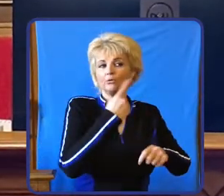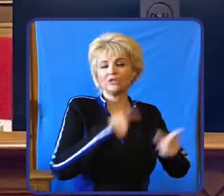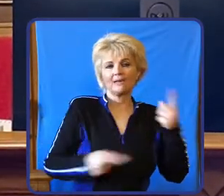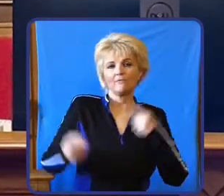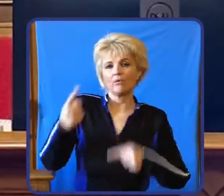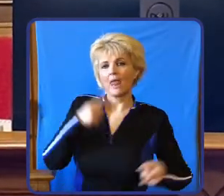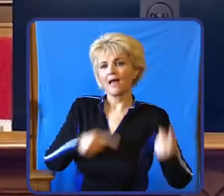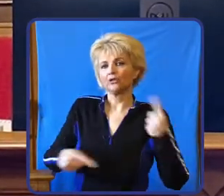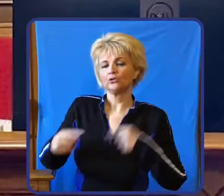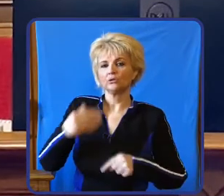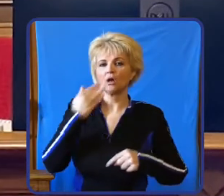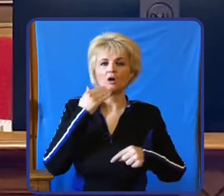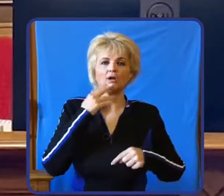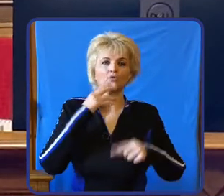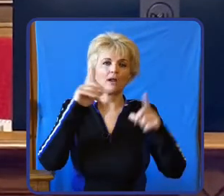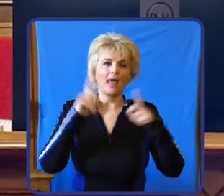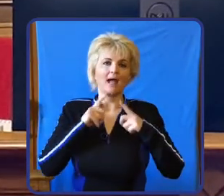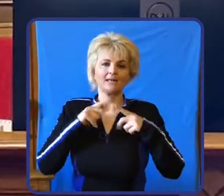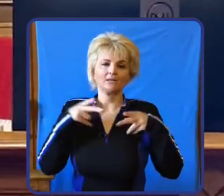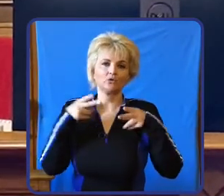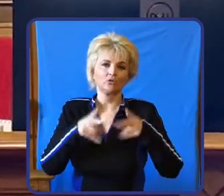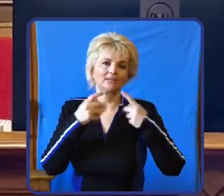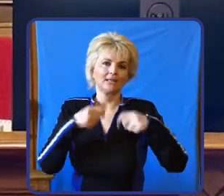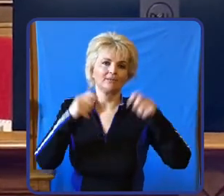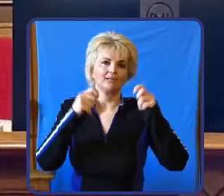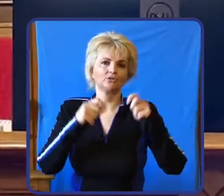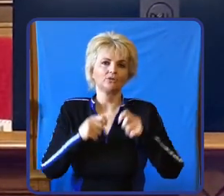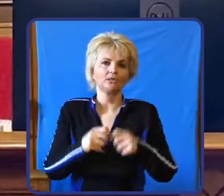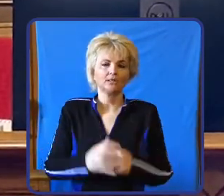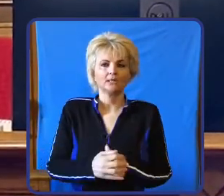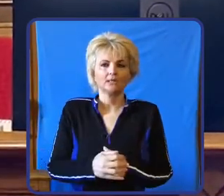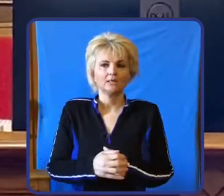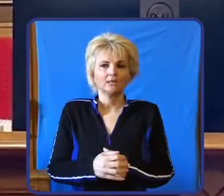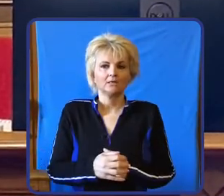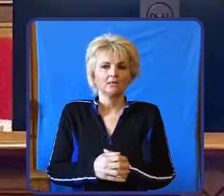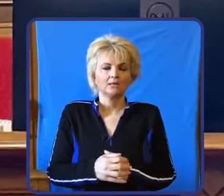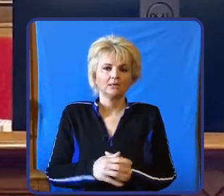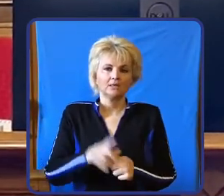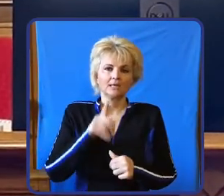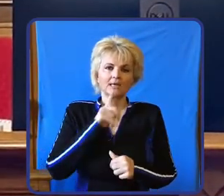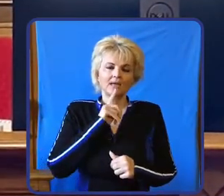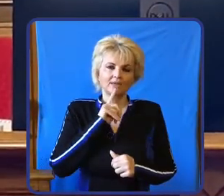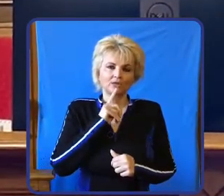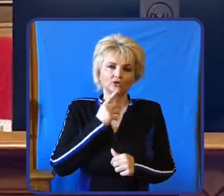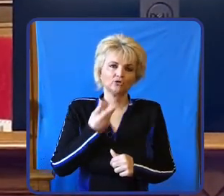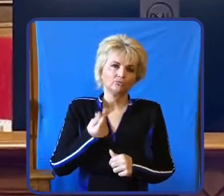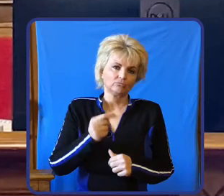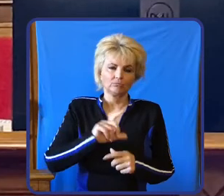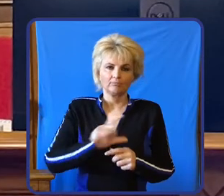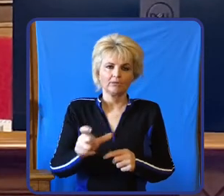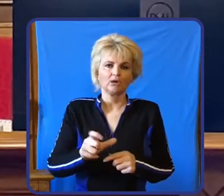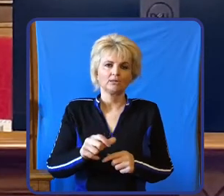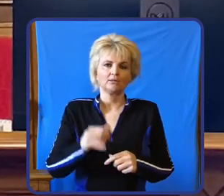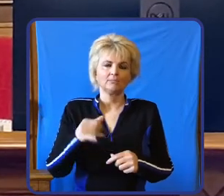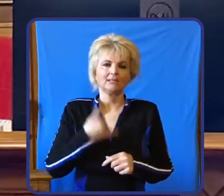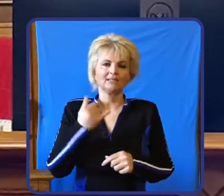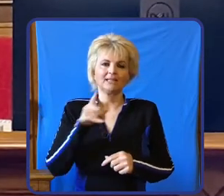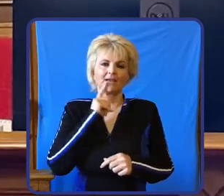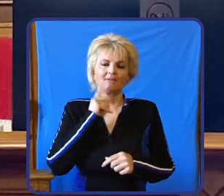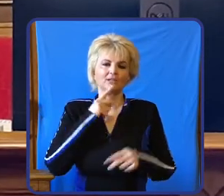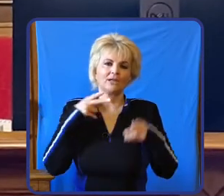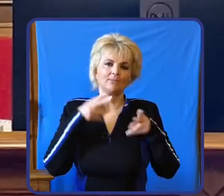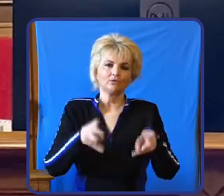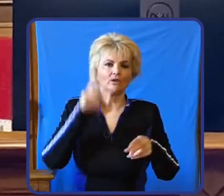kifogásra le akarnánk állítani az útépítéseket, hát sajnos korlátozott erőforrások miatt az keleténél mindig kevesebb utat építettünk